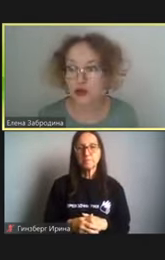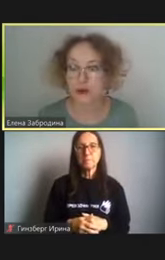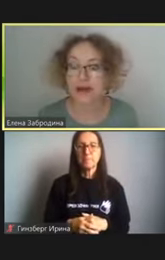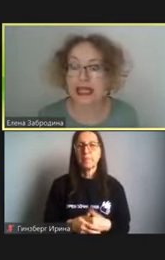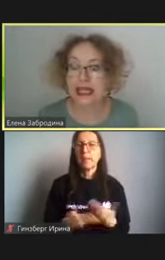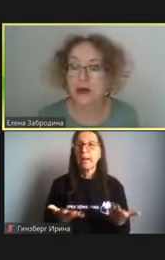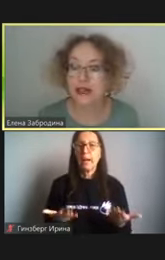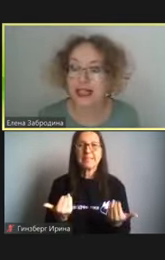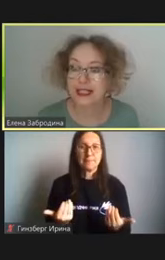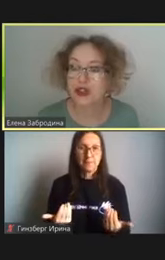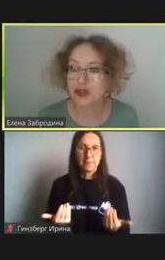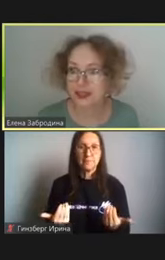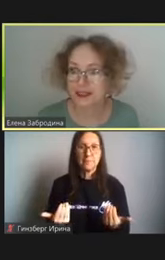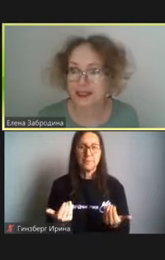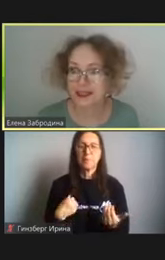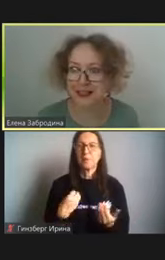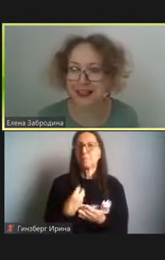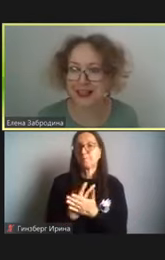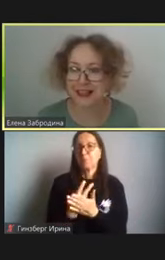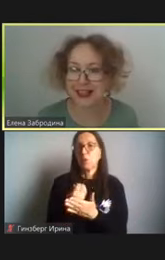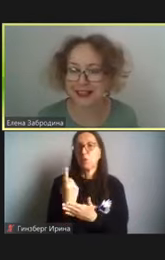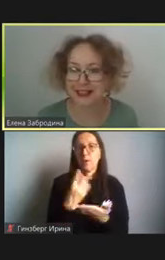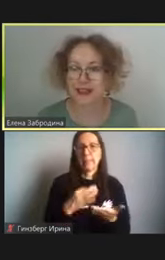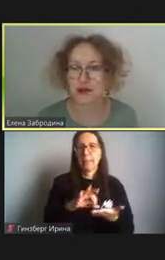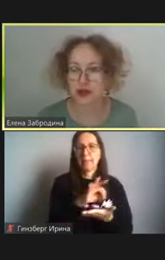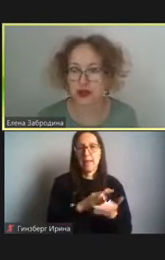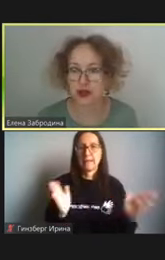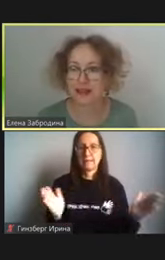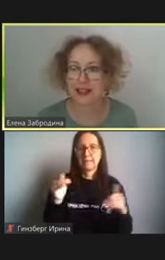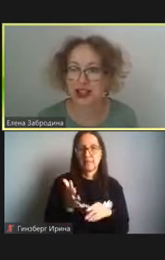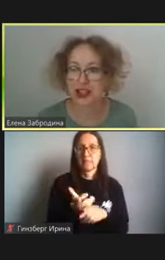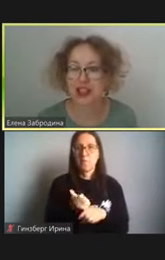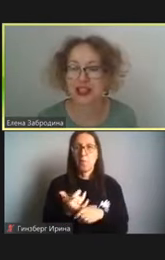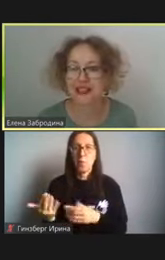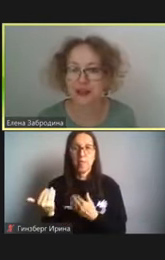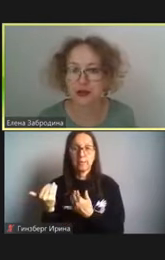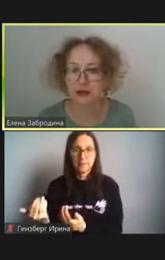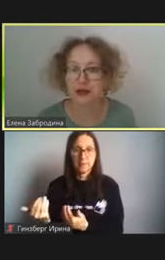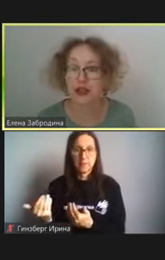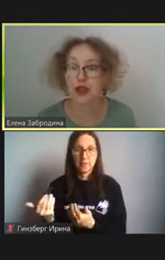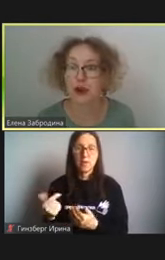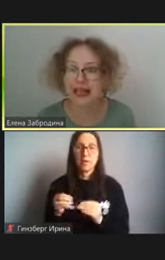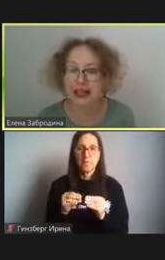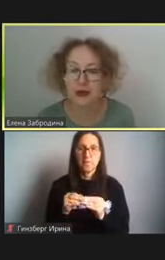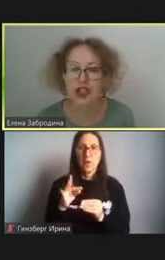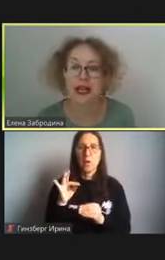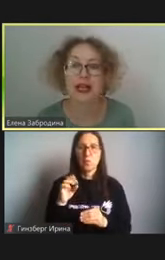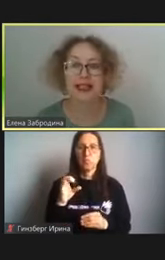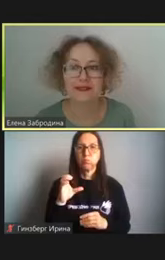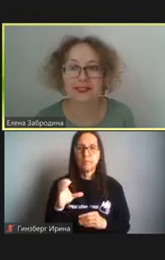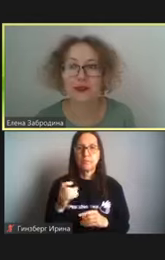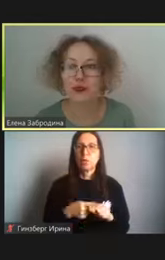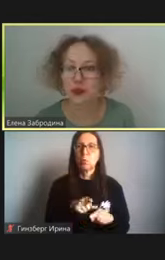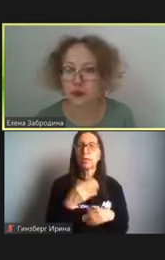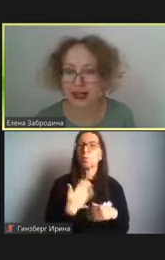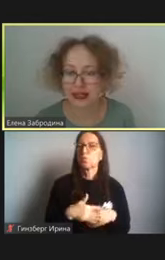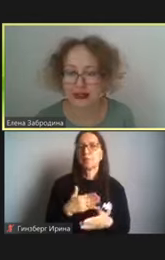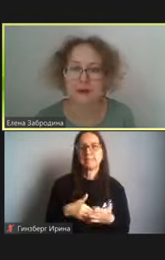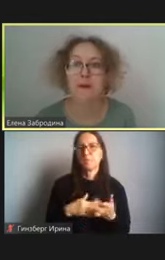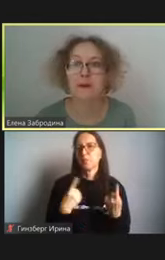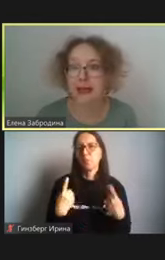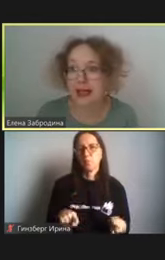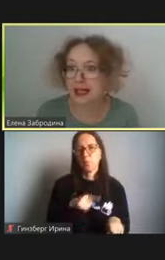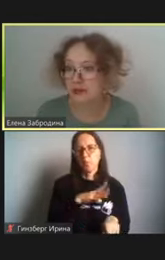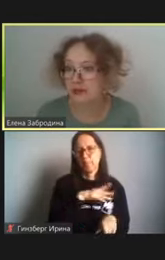Ну что ж, и у нас еще один эскиз есть в коллекции, он тоже принадлежащий кисти Рубенса, но это уже совсем другой